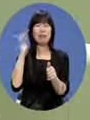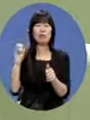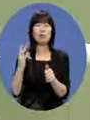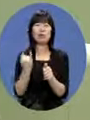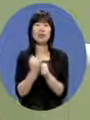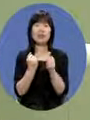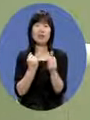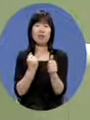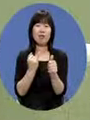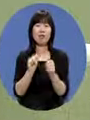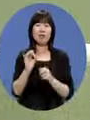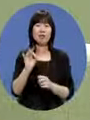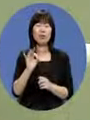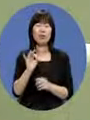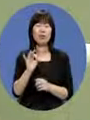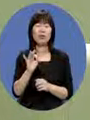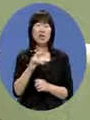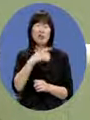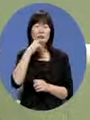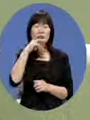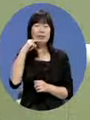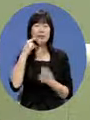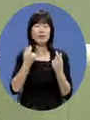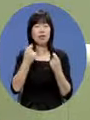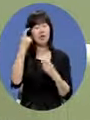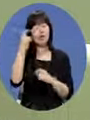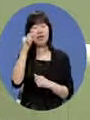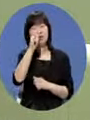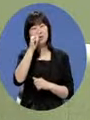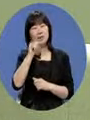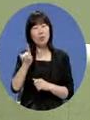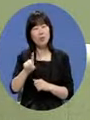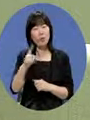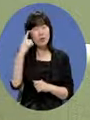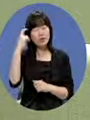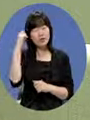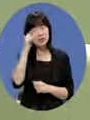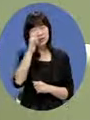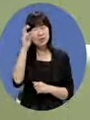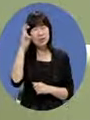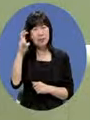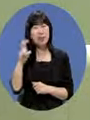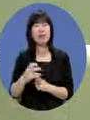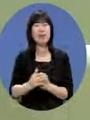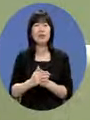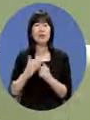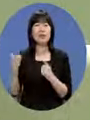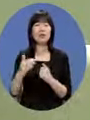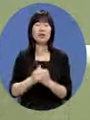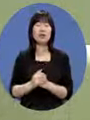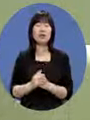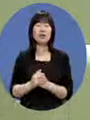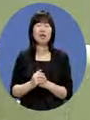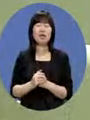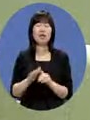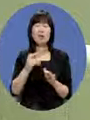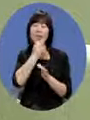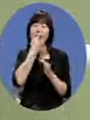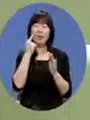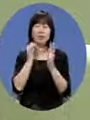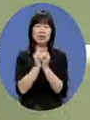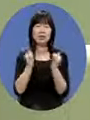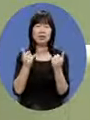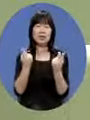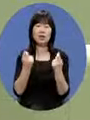남편분은 돈을 굉장히 피같이 생각하시는 분이 에 예 그런 기억이 있군요 4 그렇기 때문에 어 본인이